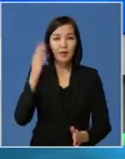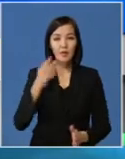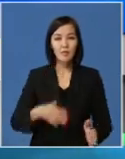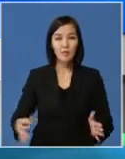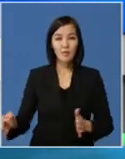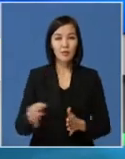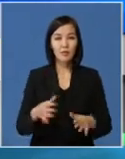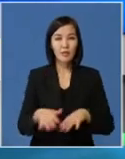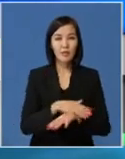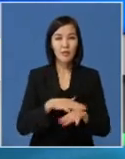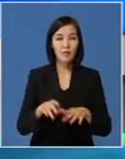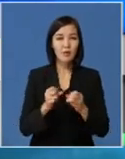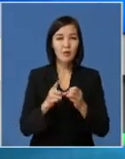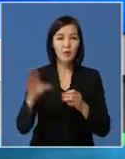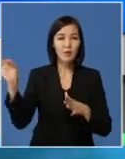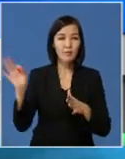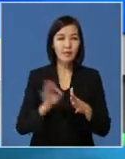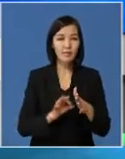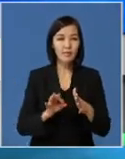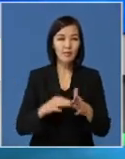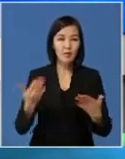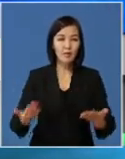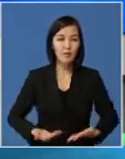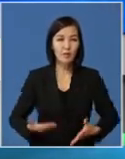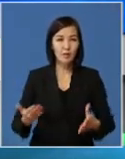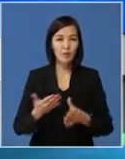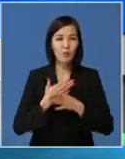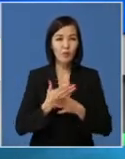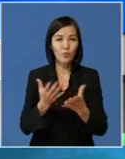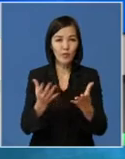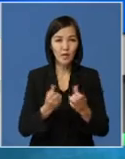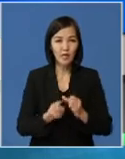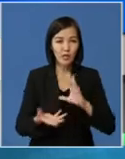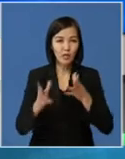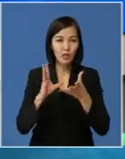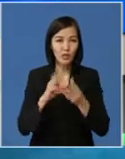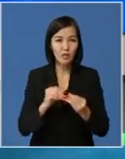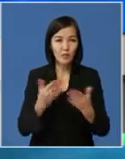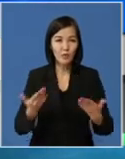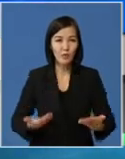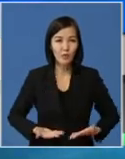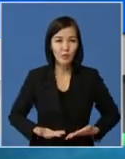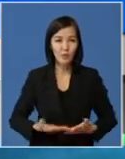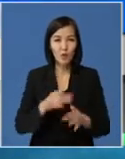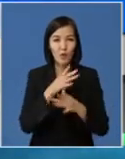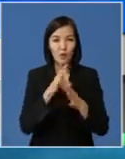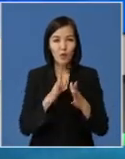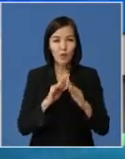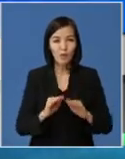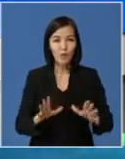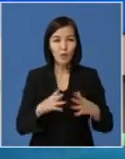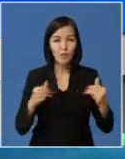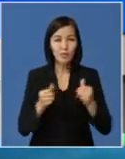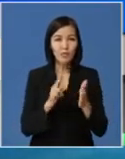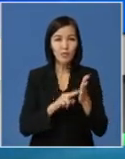Алматы облысында халықтың 11%-ға жуығы атаулы әлеуметтік көмек алады. Ал жалпы еліміз бойынша күнкөріс төмен көп балалы отбасылардың 75%-дан